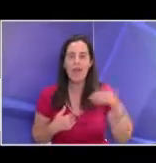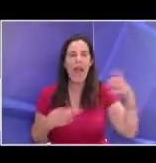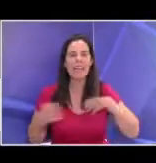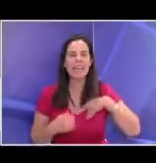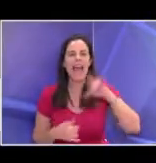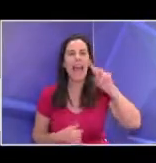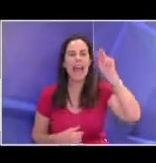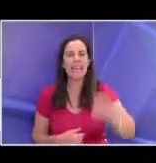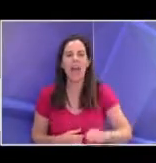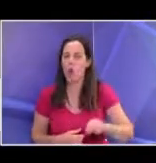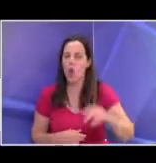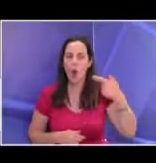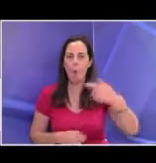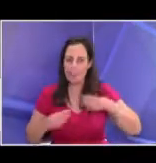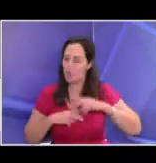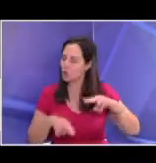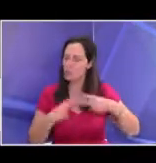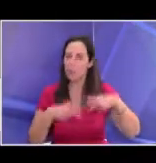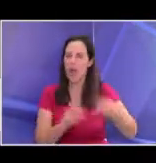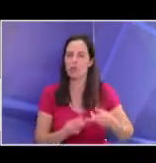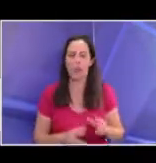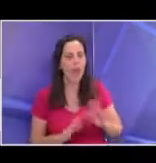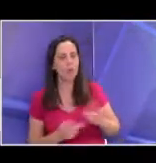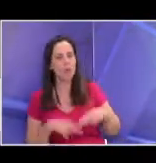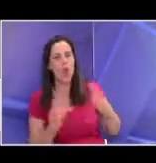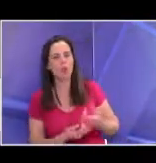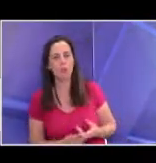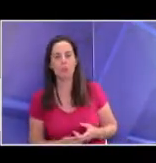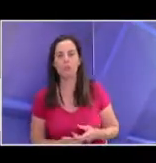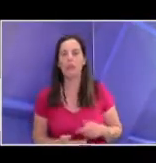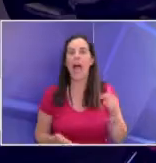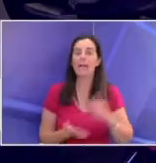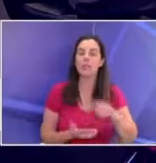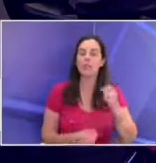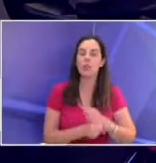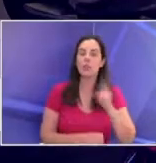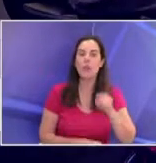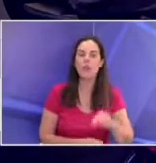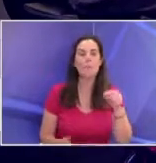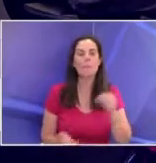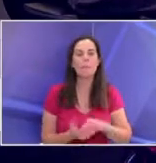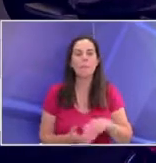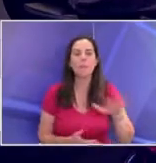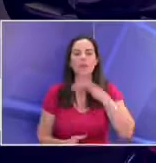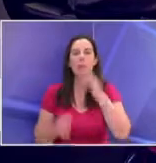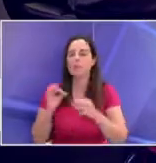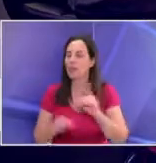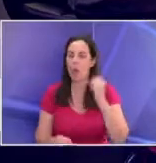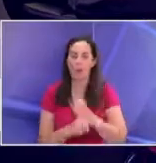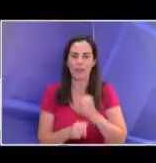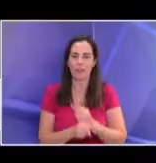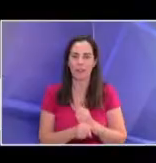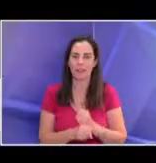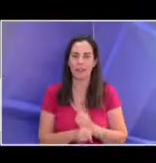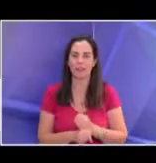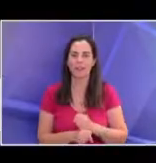לא לגיטימי שיחזור לחברה. עכשיו, מדוע? הסיבה שאנחנו צריכות לעשות את זה, זה בגלל שמערכת המשפט לא מתפקדת. אבל דווקא